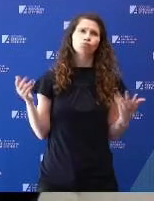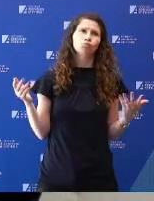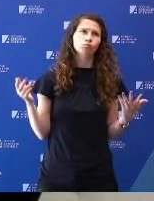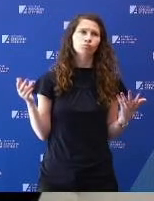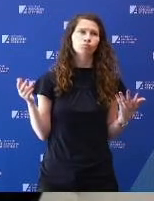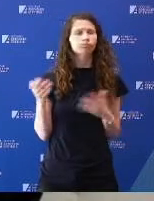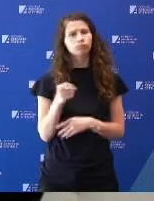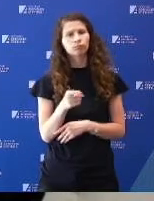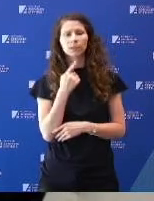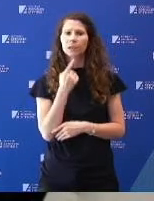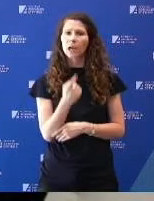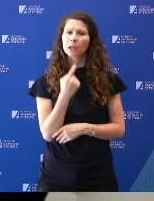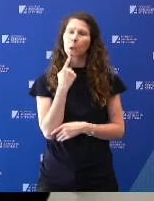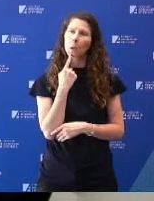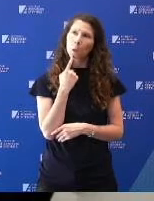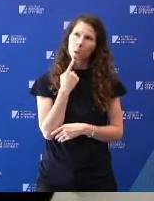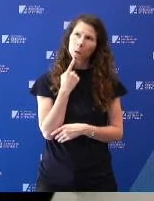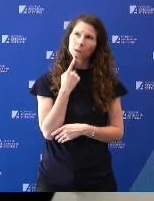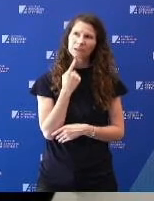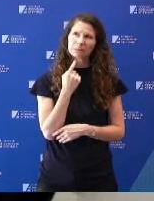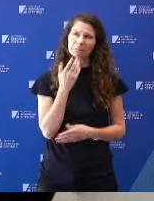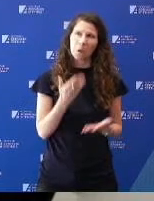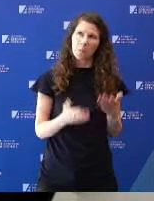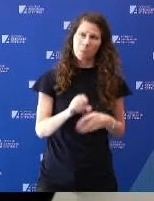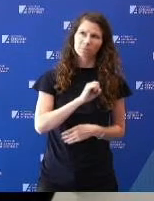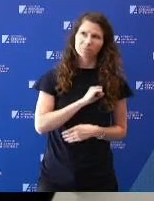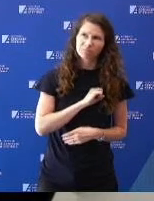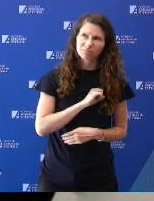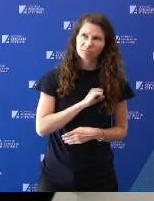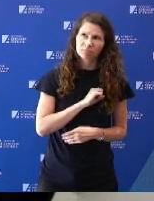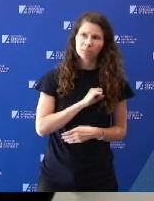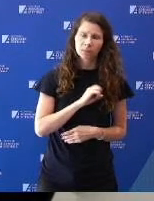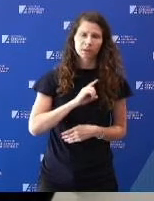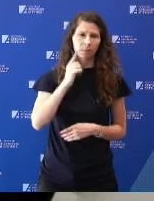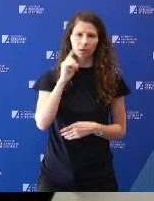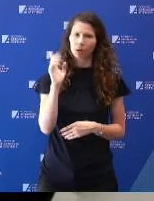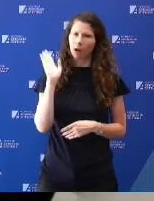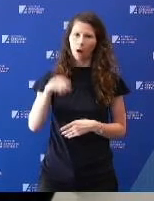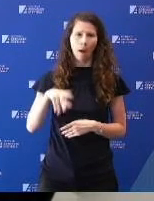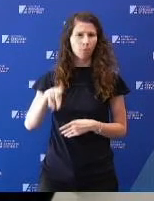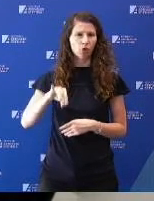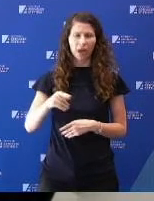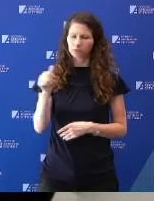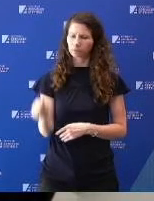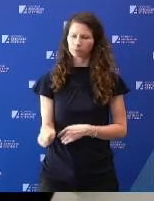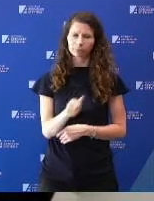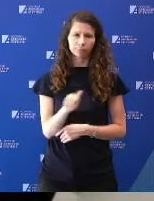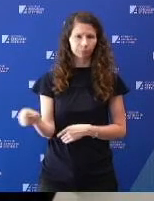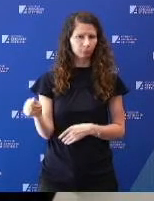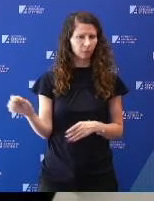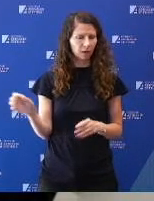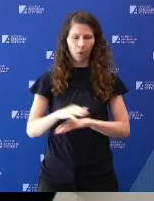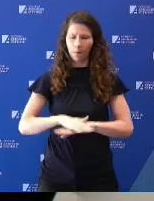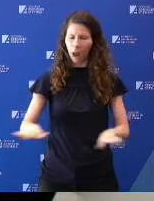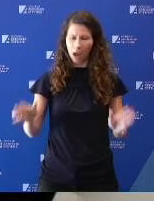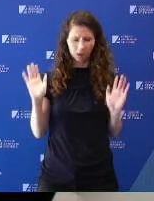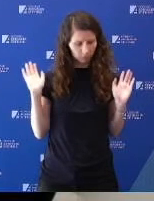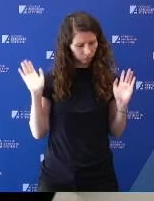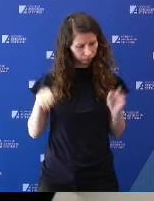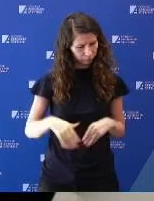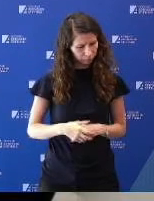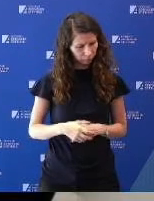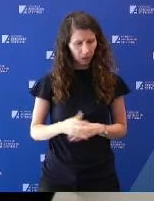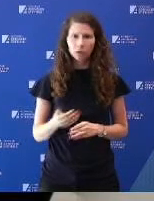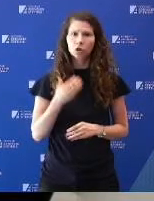haben gesagt, oh, ich weiß nicht, ob das sinnvoll ist. Und da dachte ich, das war's mit meinem Projekt. Aber dann sagten sie, vielleicht